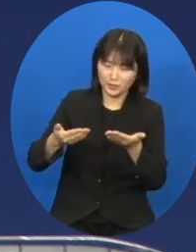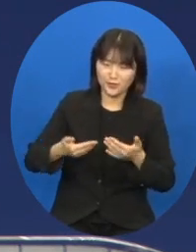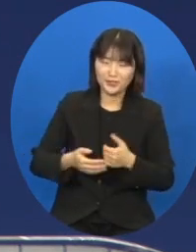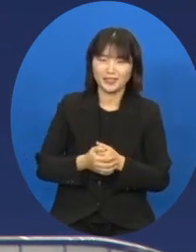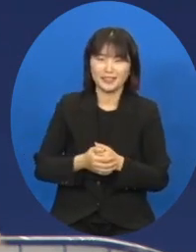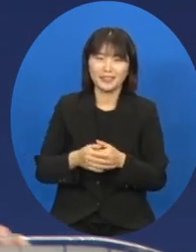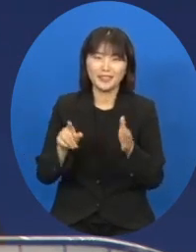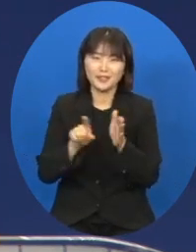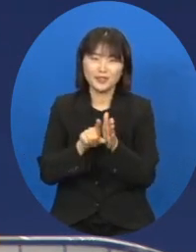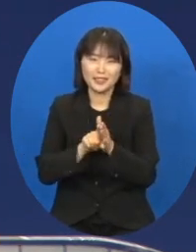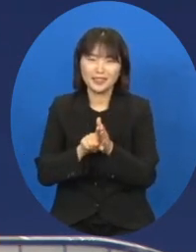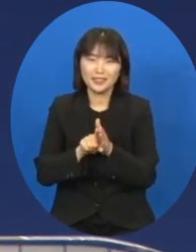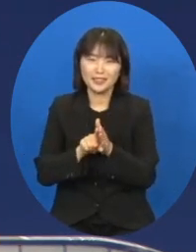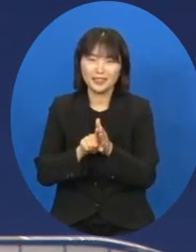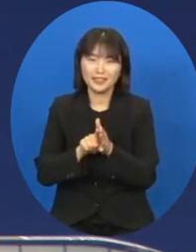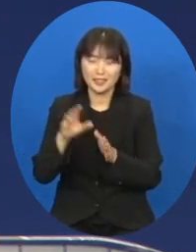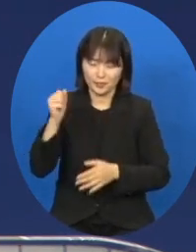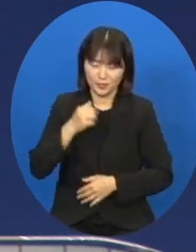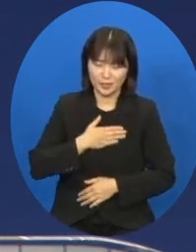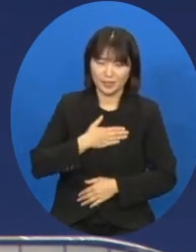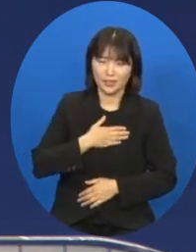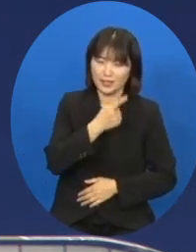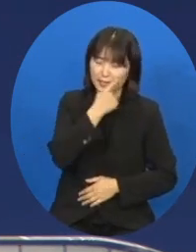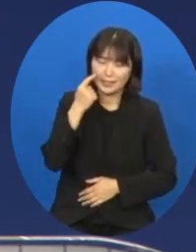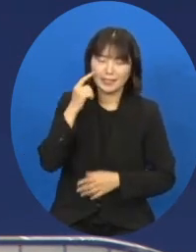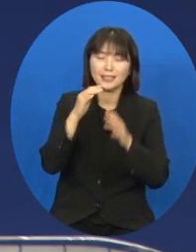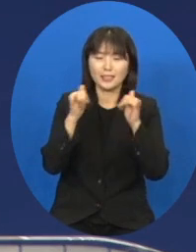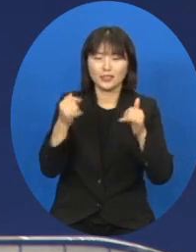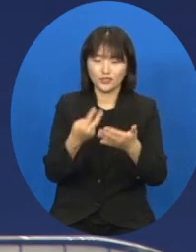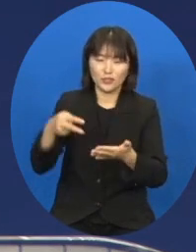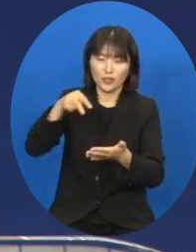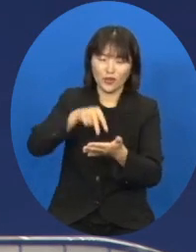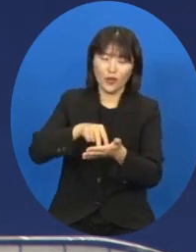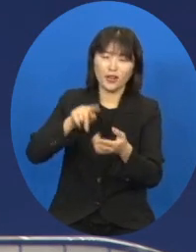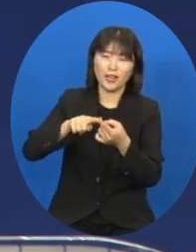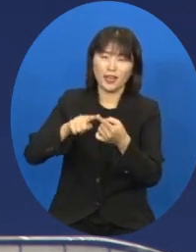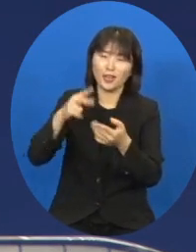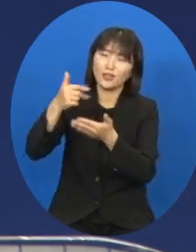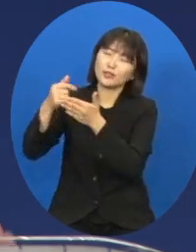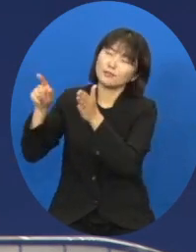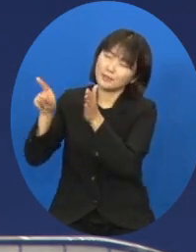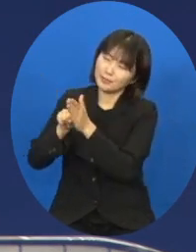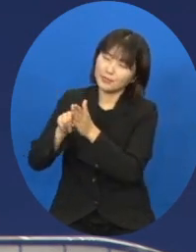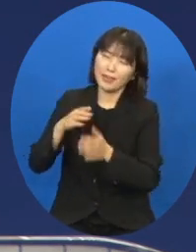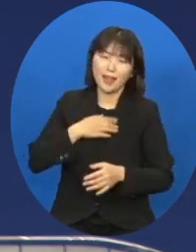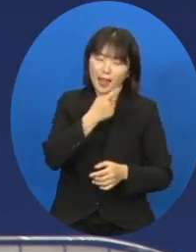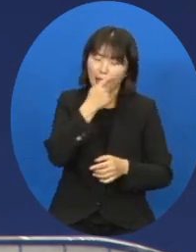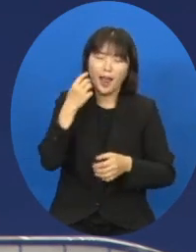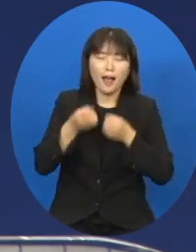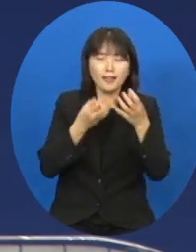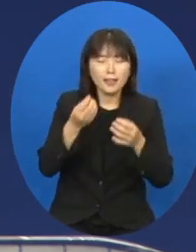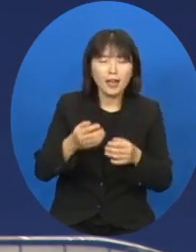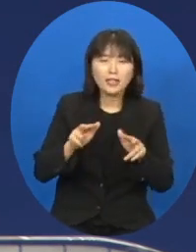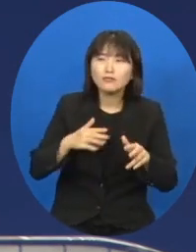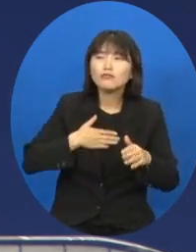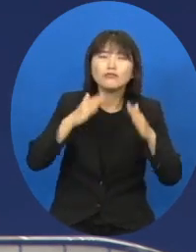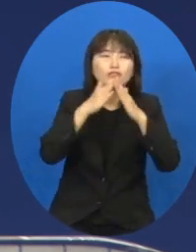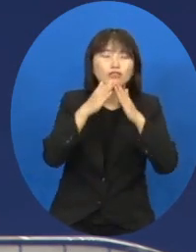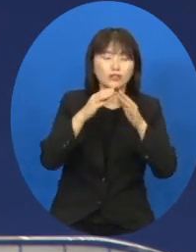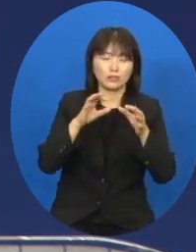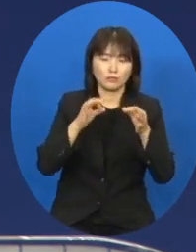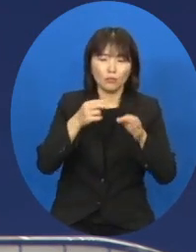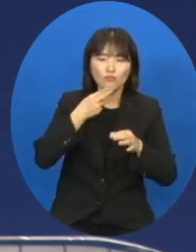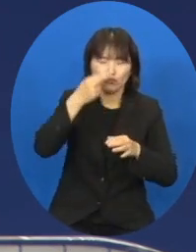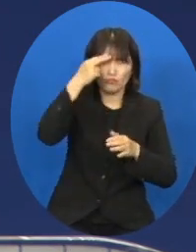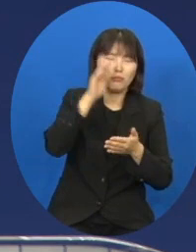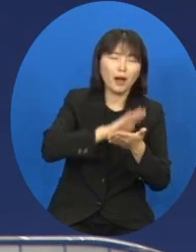믿음으로 저를 증인으로 주님 세워주신 걸 믿습니다. 내가 간증할게요. 지금 우리 집에 포도주가 떨어졌거든요.